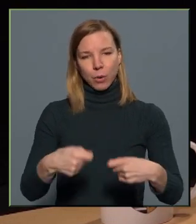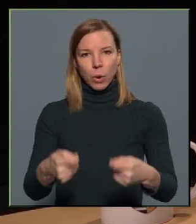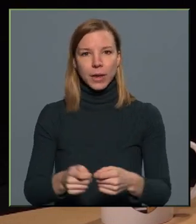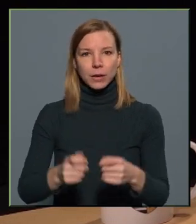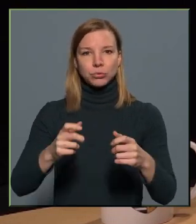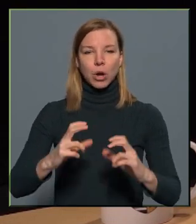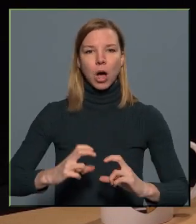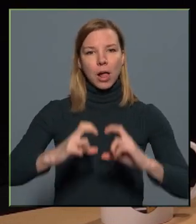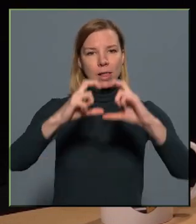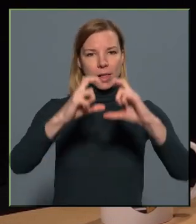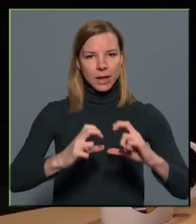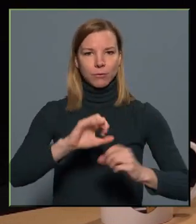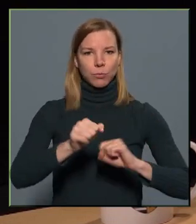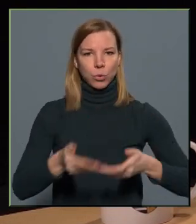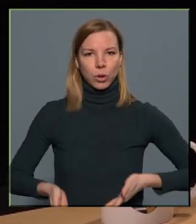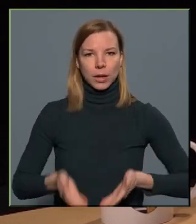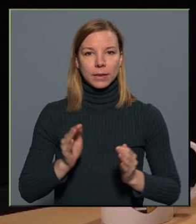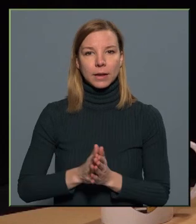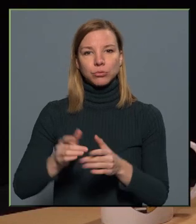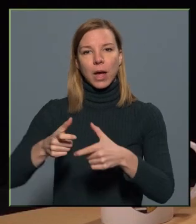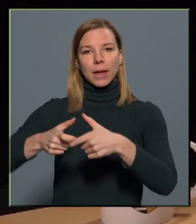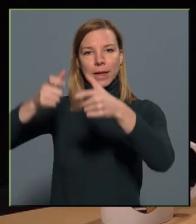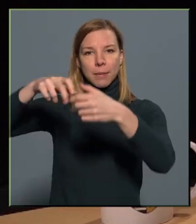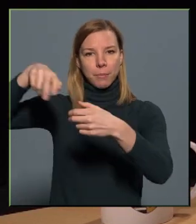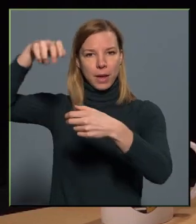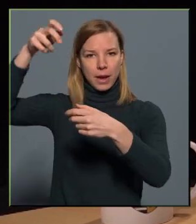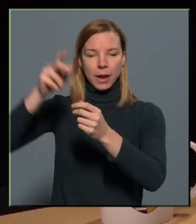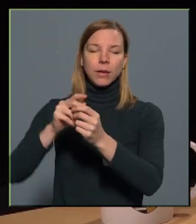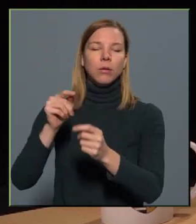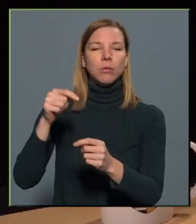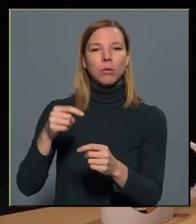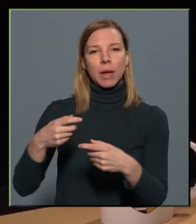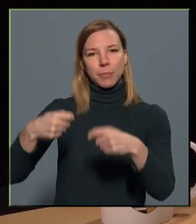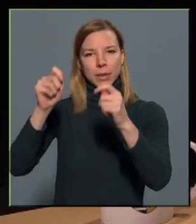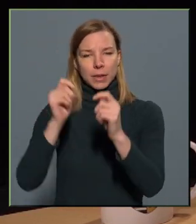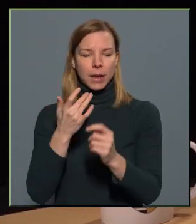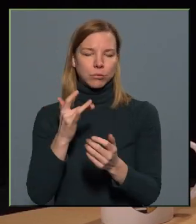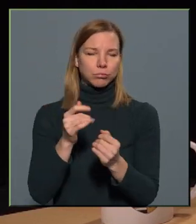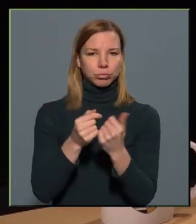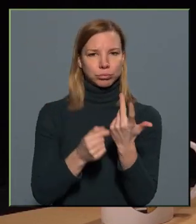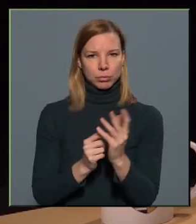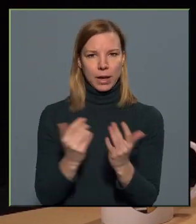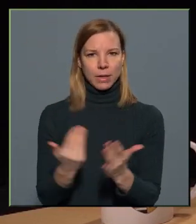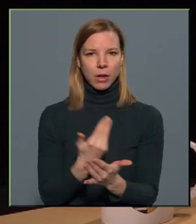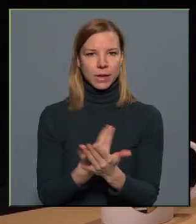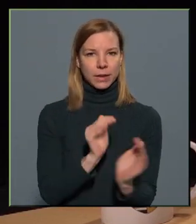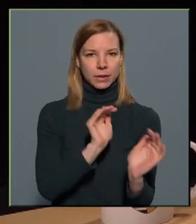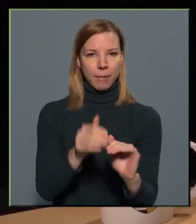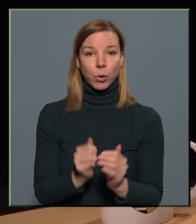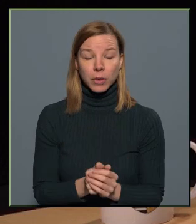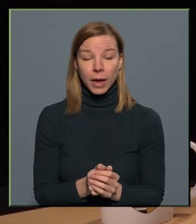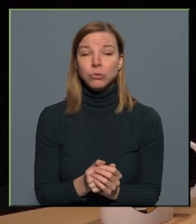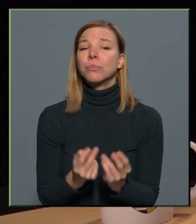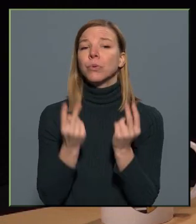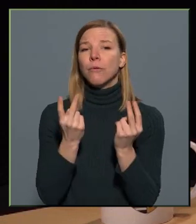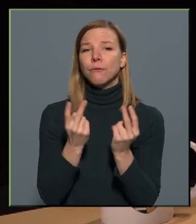kémények építésénél, számos területre felhasználta a támogatás. Nagyon fontos az energetika, most is sokan pályáztak